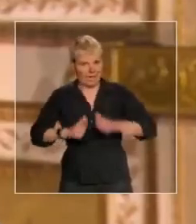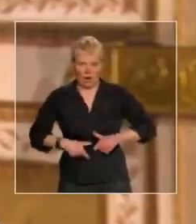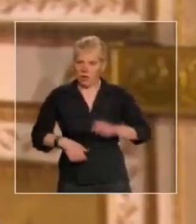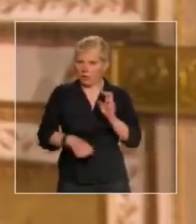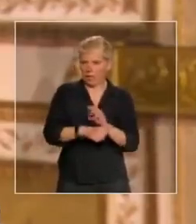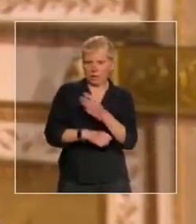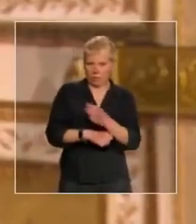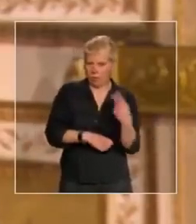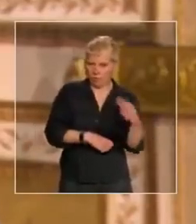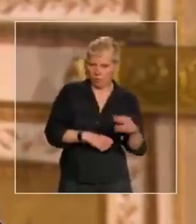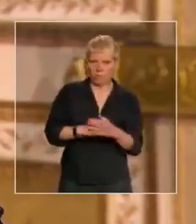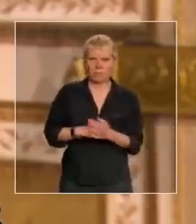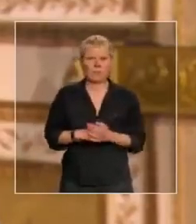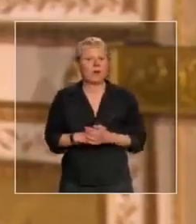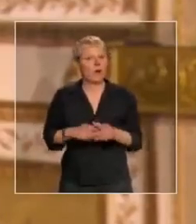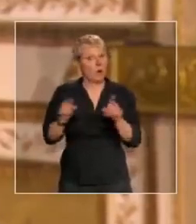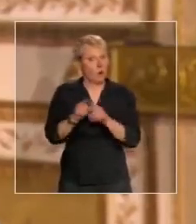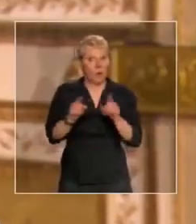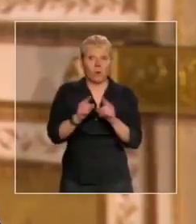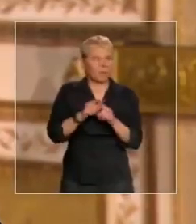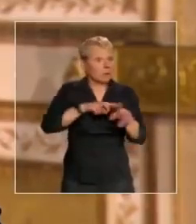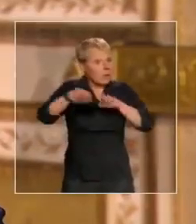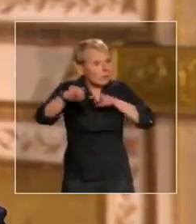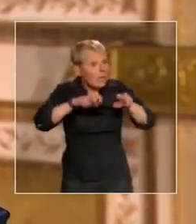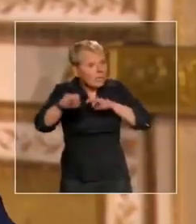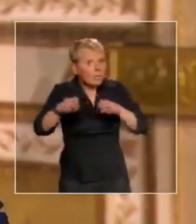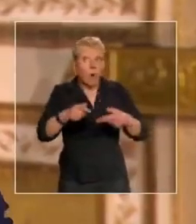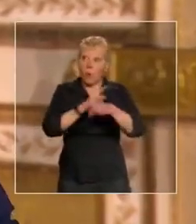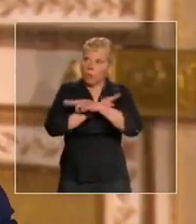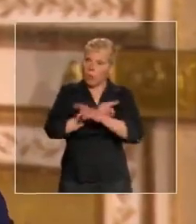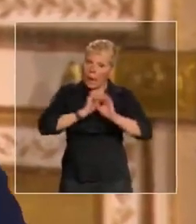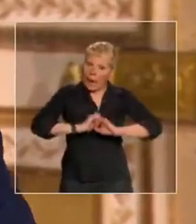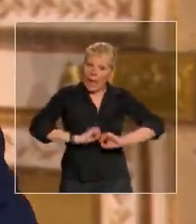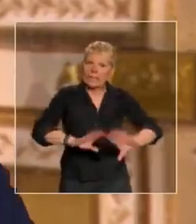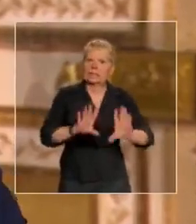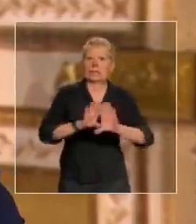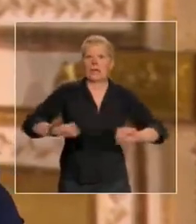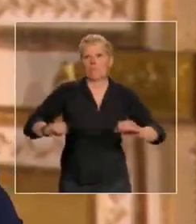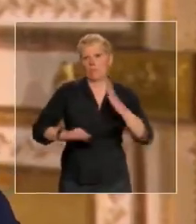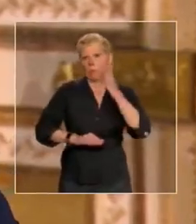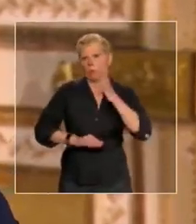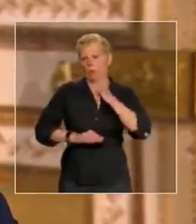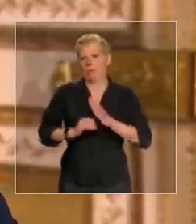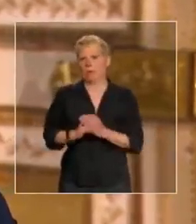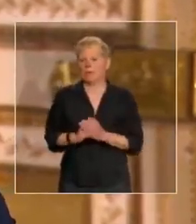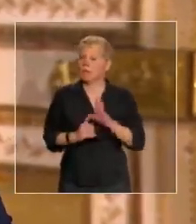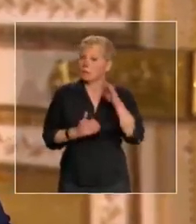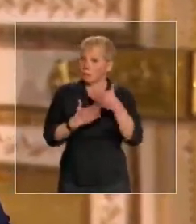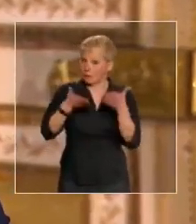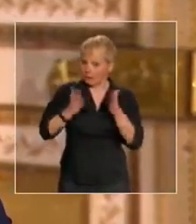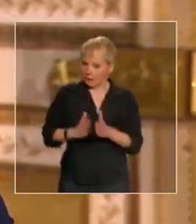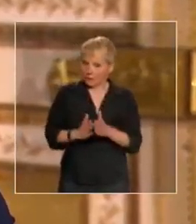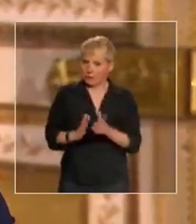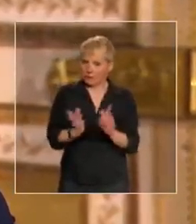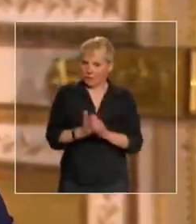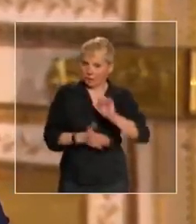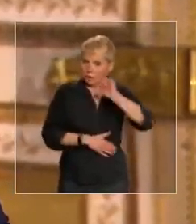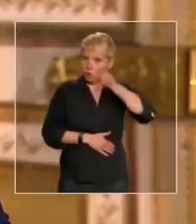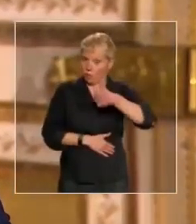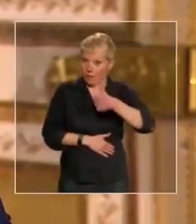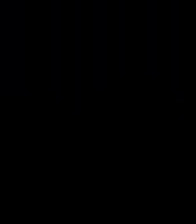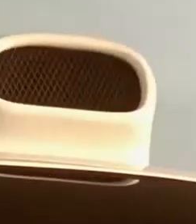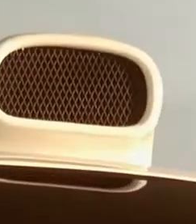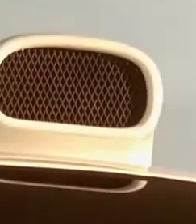devons aussi sérénité dans leurs déplacements et repos. C'est pourquoi j'ai décidé que dès demain,